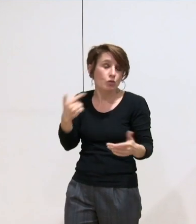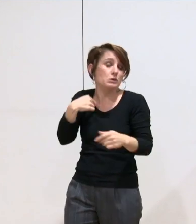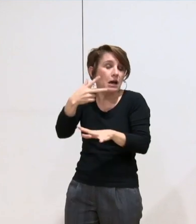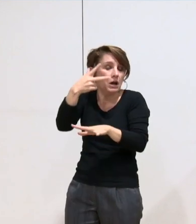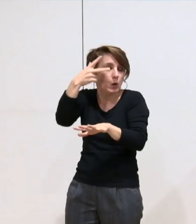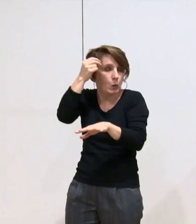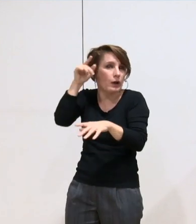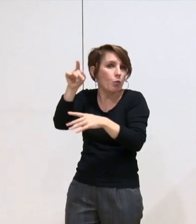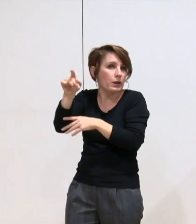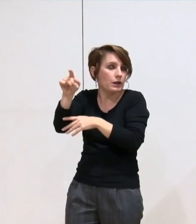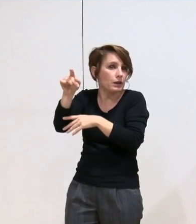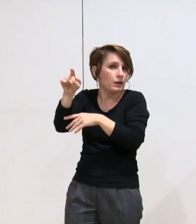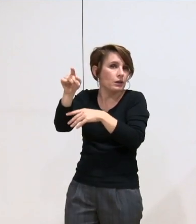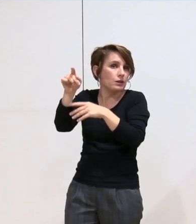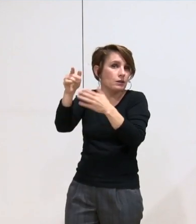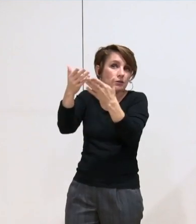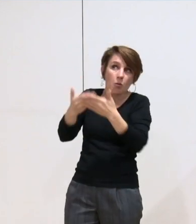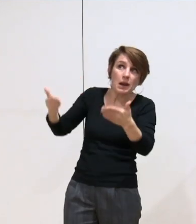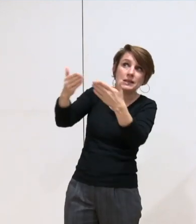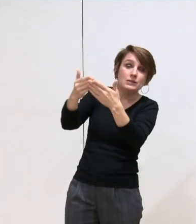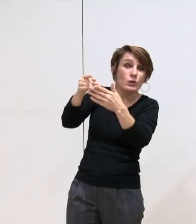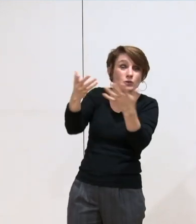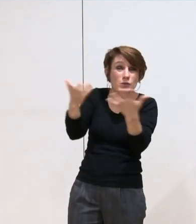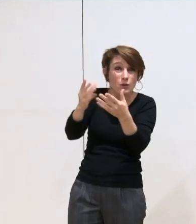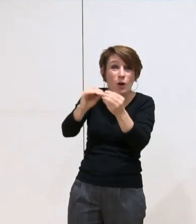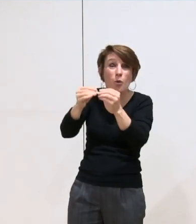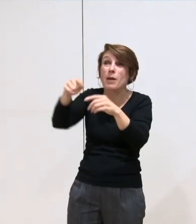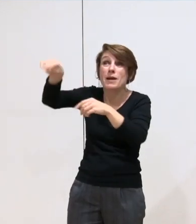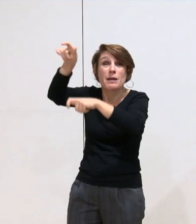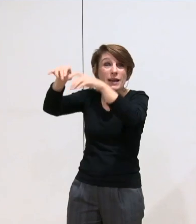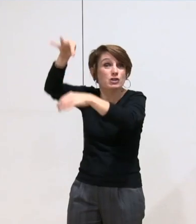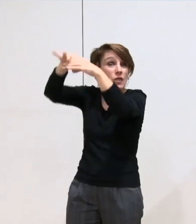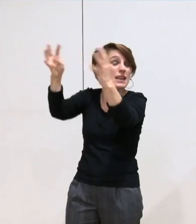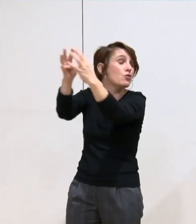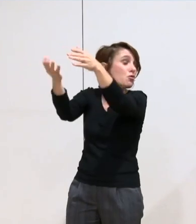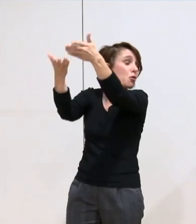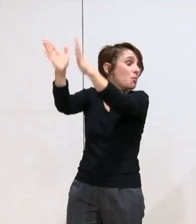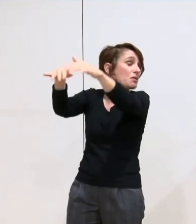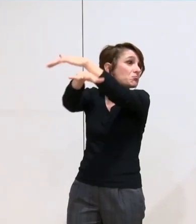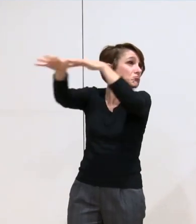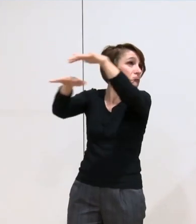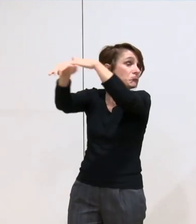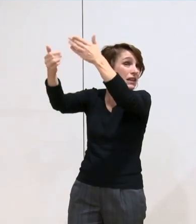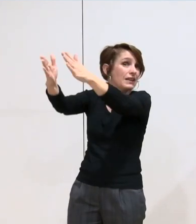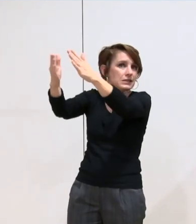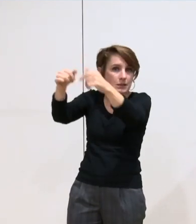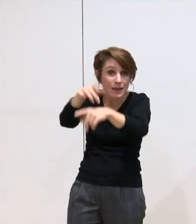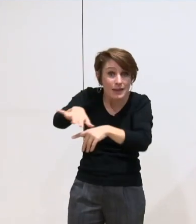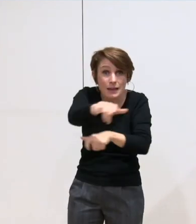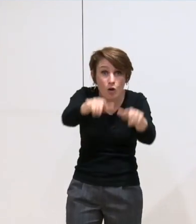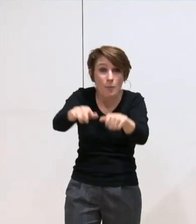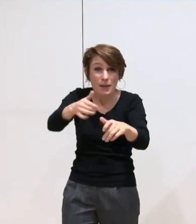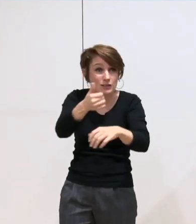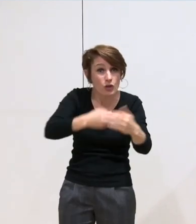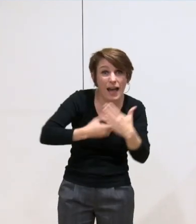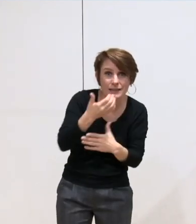ici, mais avec les acteurs premiers concernés, qui se plaignent tous de la même chose, une absence de méthode, et le